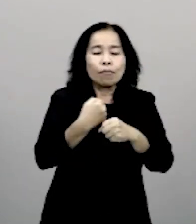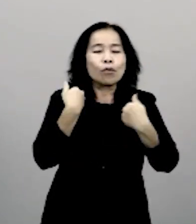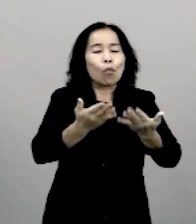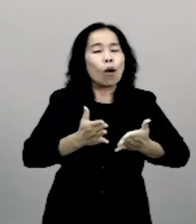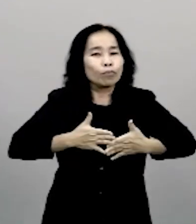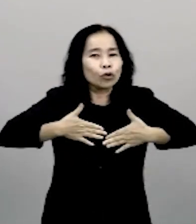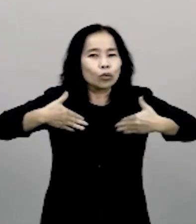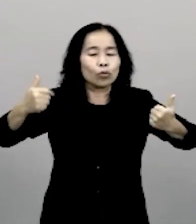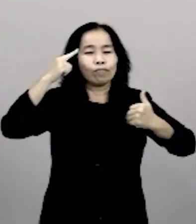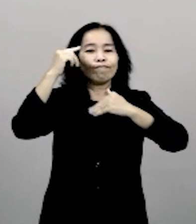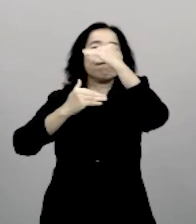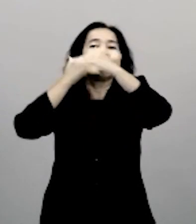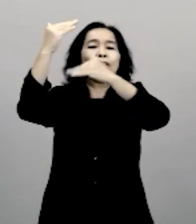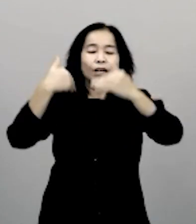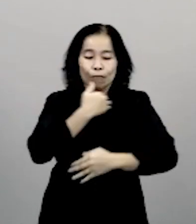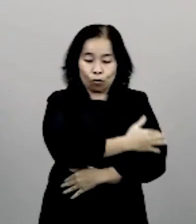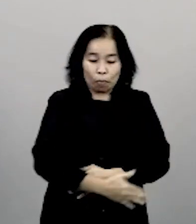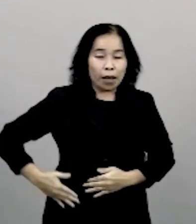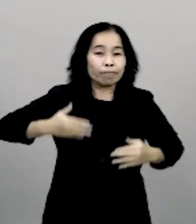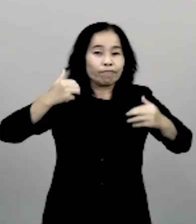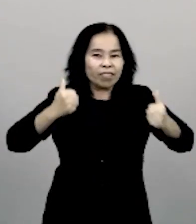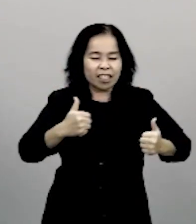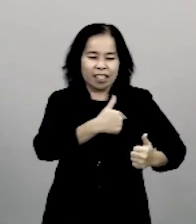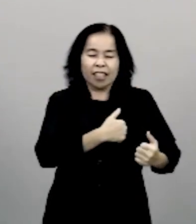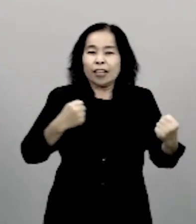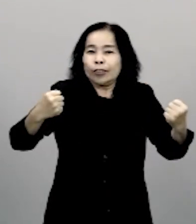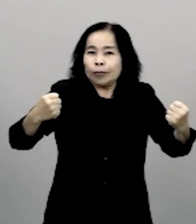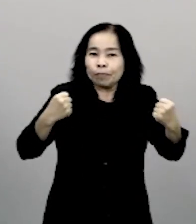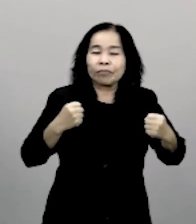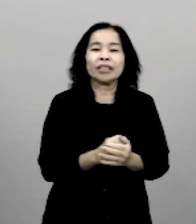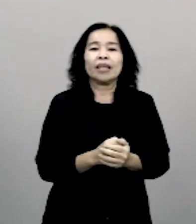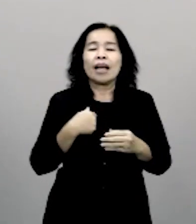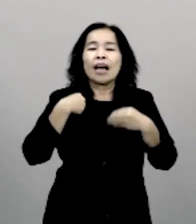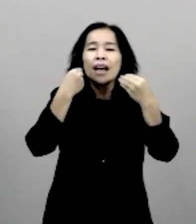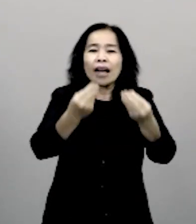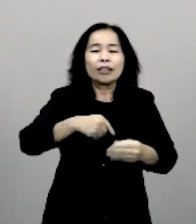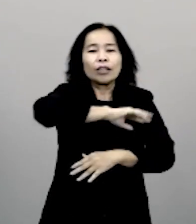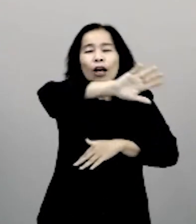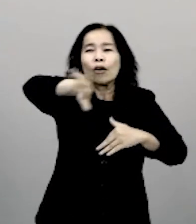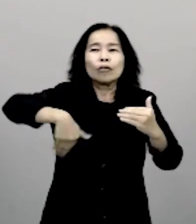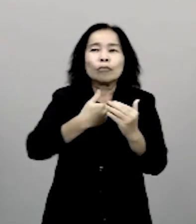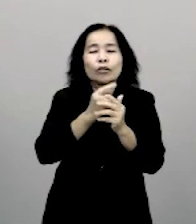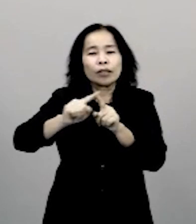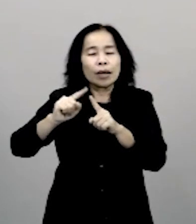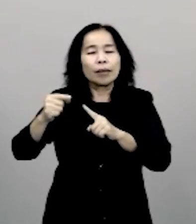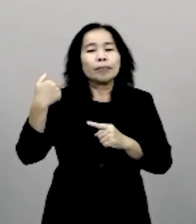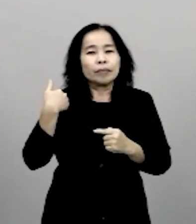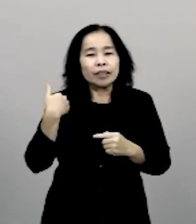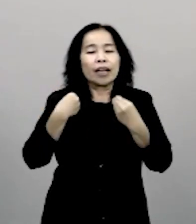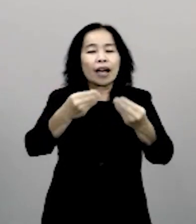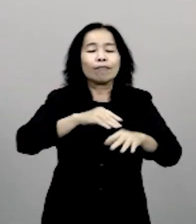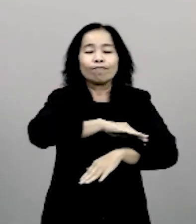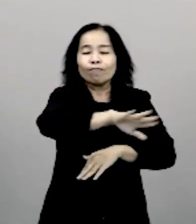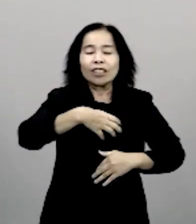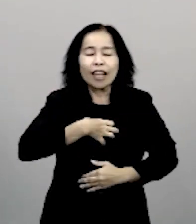ประสบแต่ความสุขความเจริญมีสุขภาพกายสุขภาพใจที่แข็งแรงและสำนึกที่ผลในสิ่งอัน